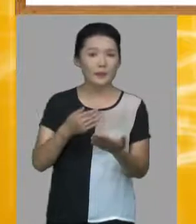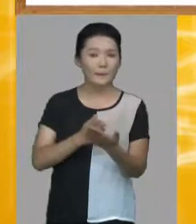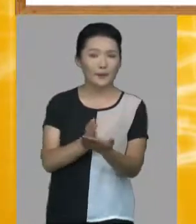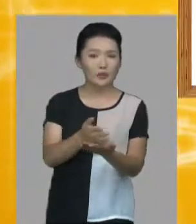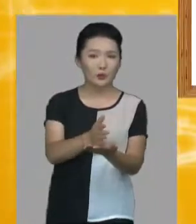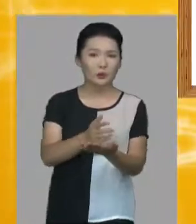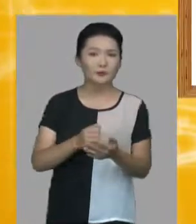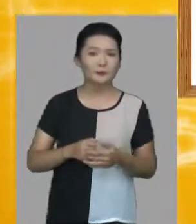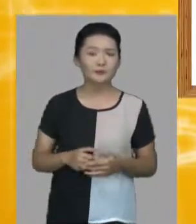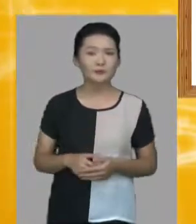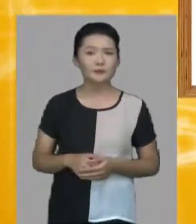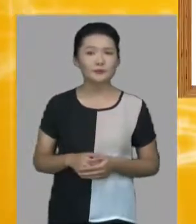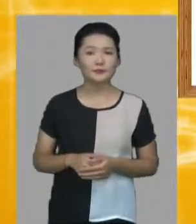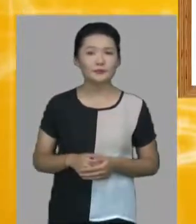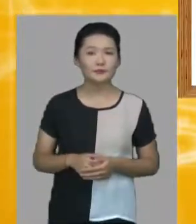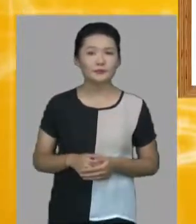маршрут.